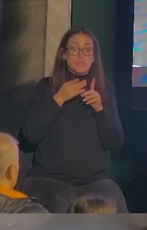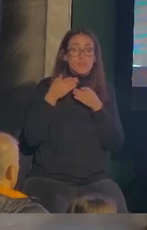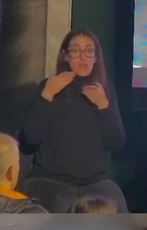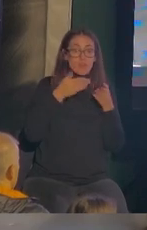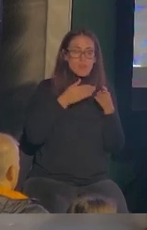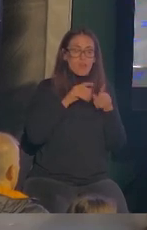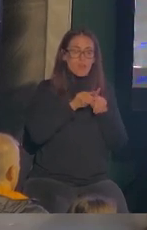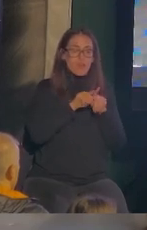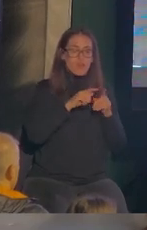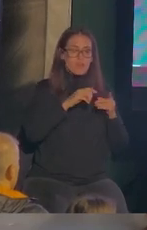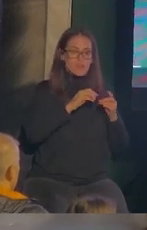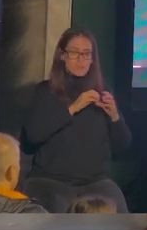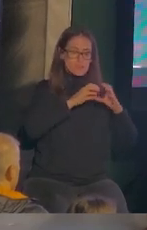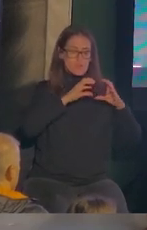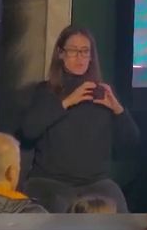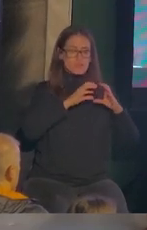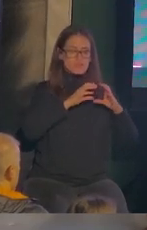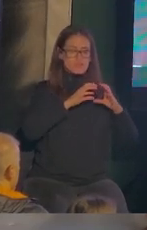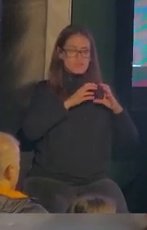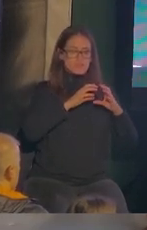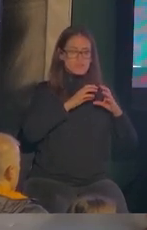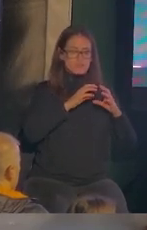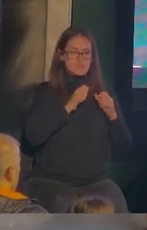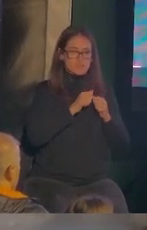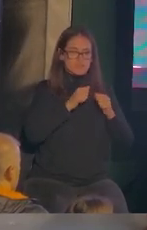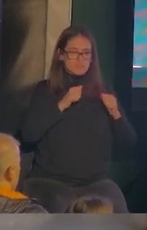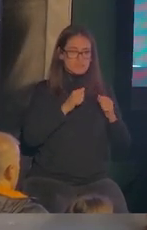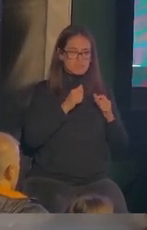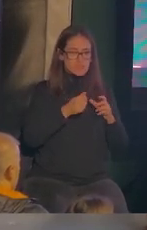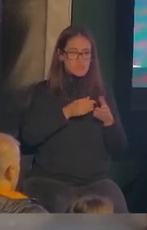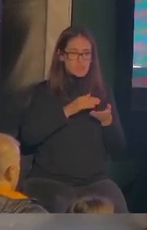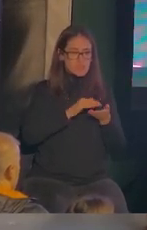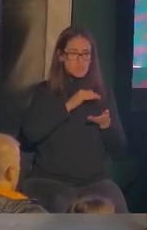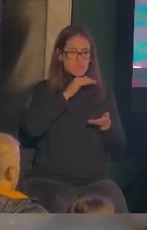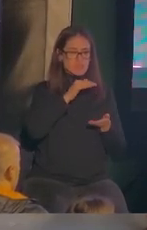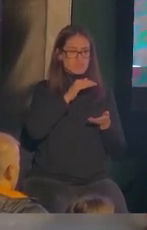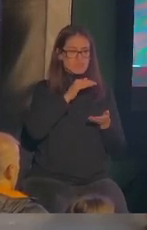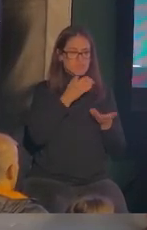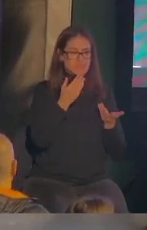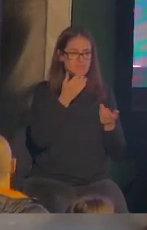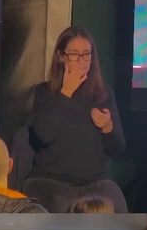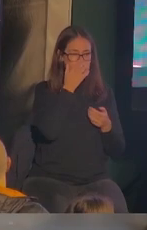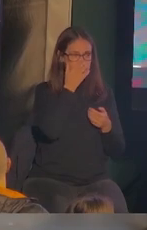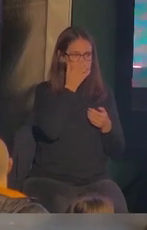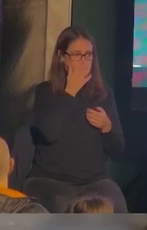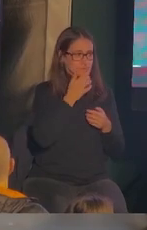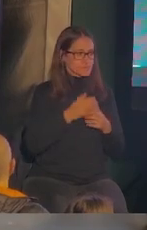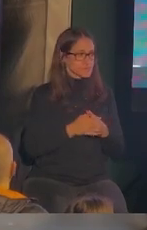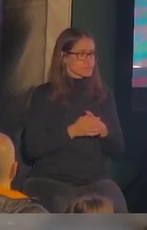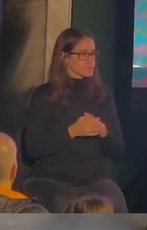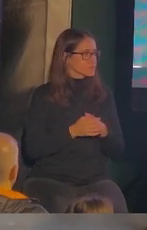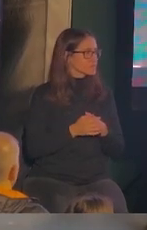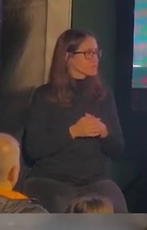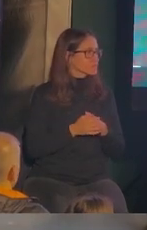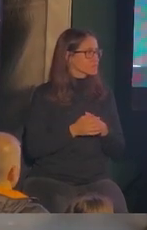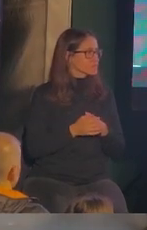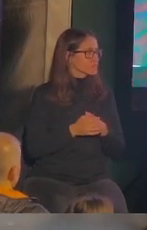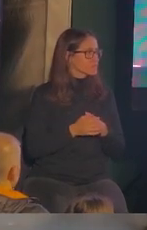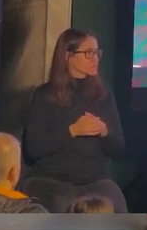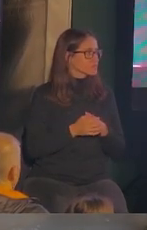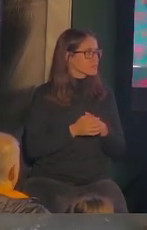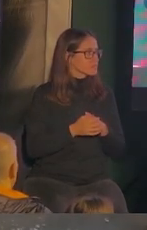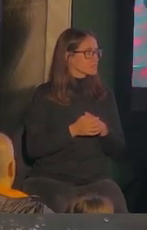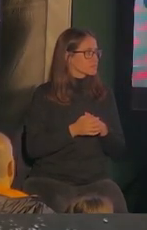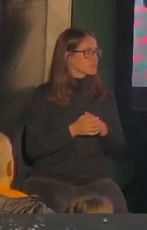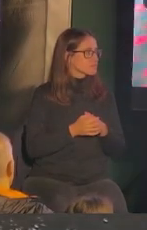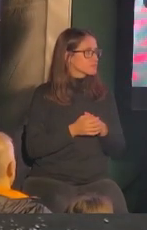sensació de com ser més densos, més... Hem de moure més la mandíbula. Ajuda això, a